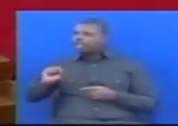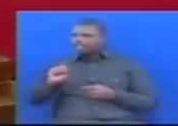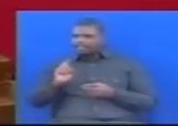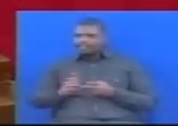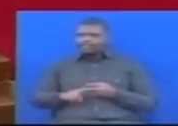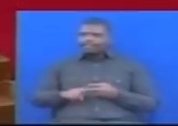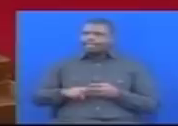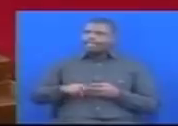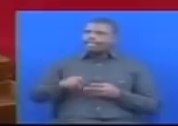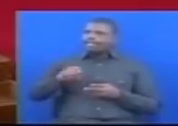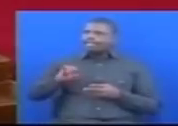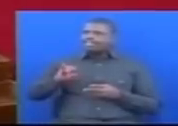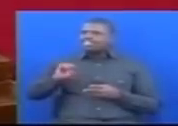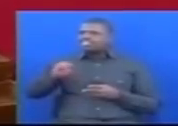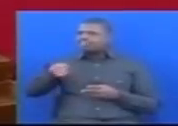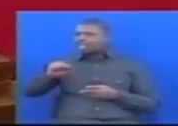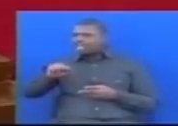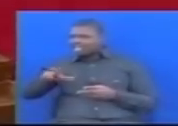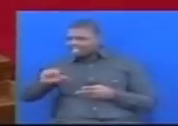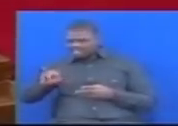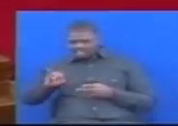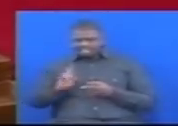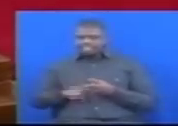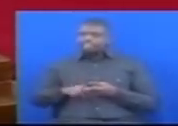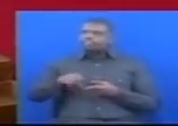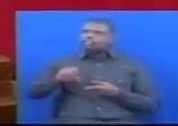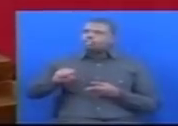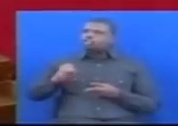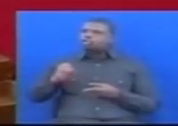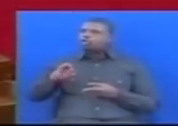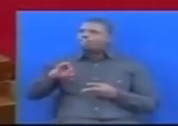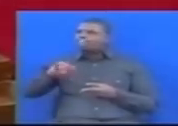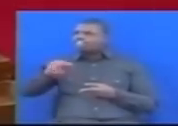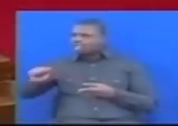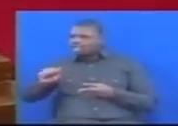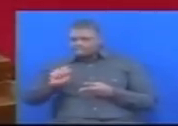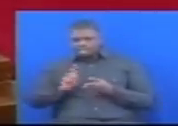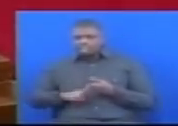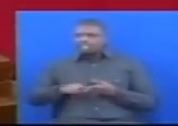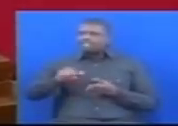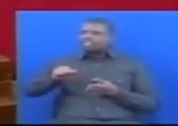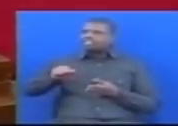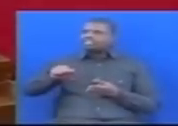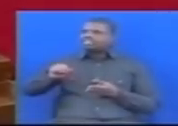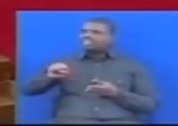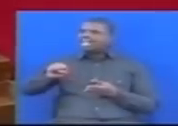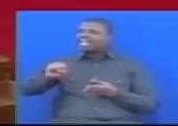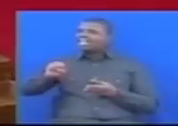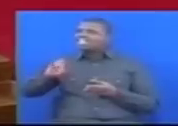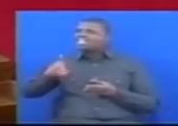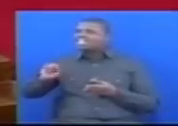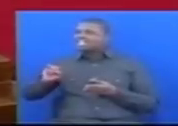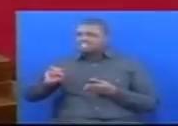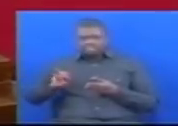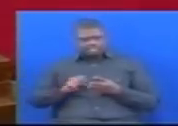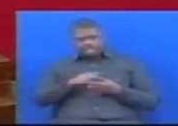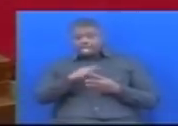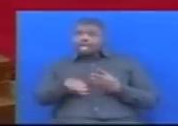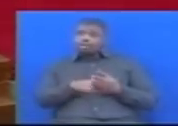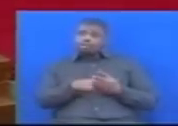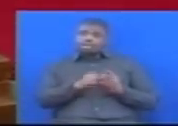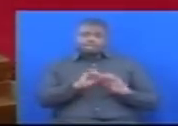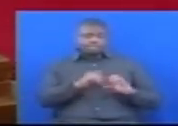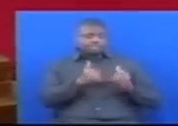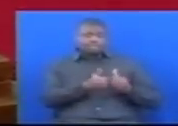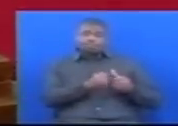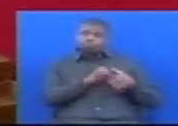Musa Ismail, Sofia Musa Ismail na Saidi M. Ndeleko. Katika shauri hili, chama cha ushirika